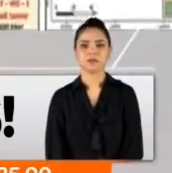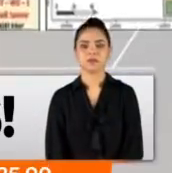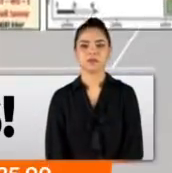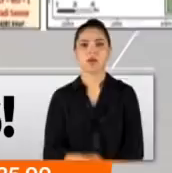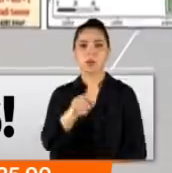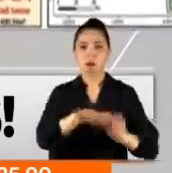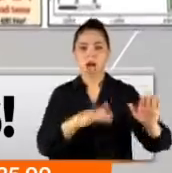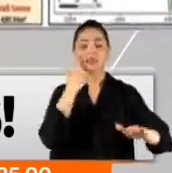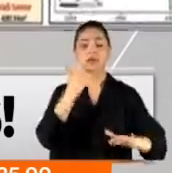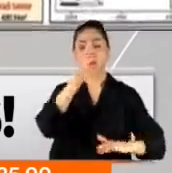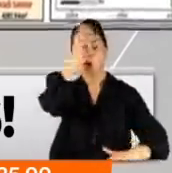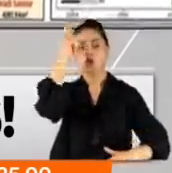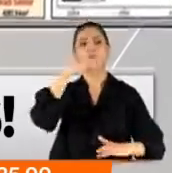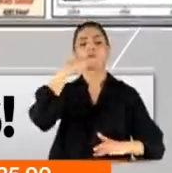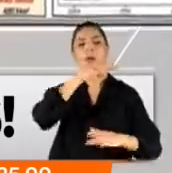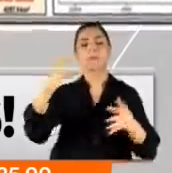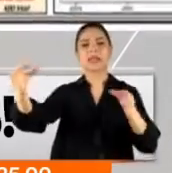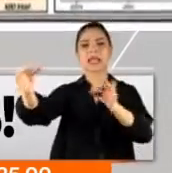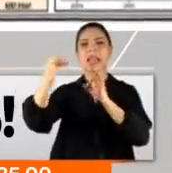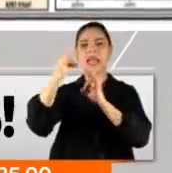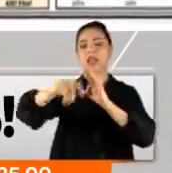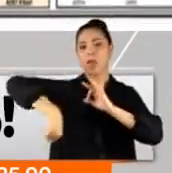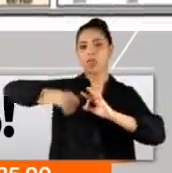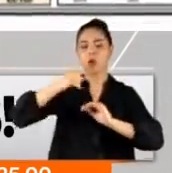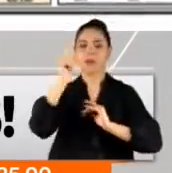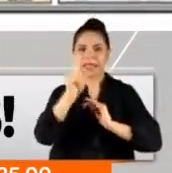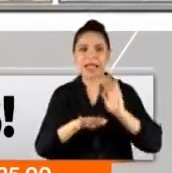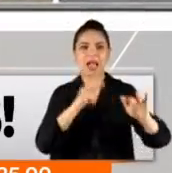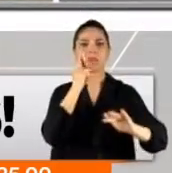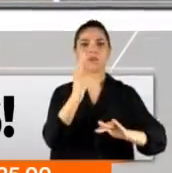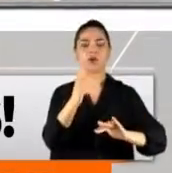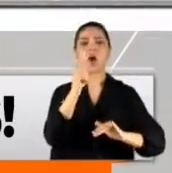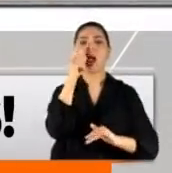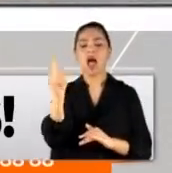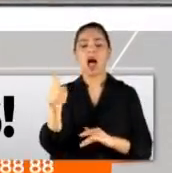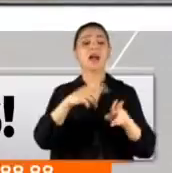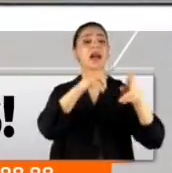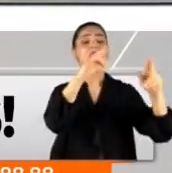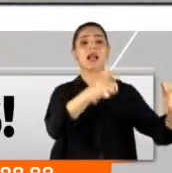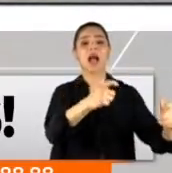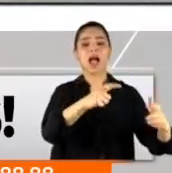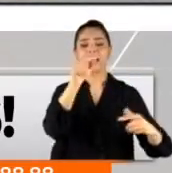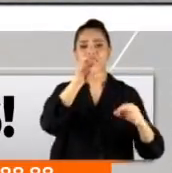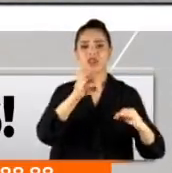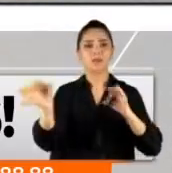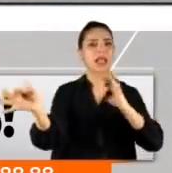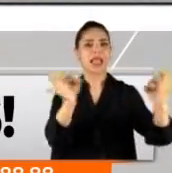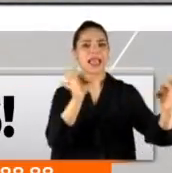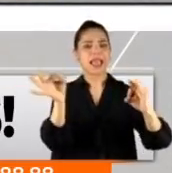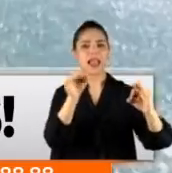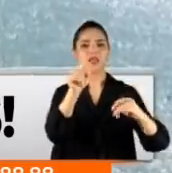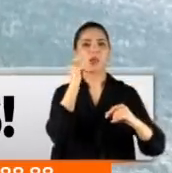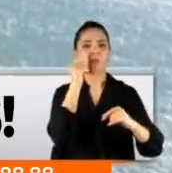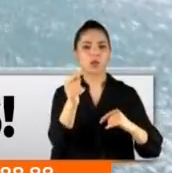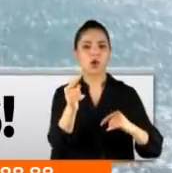Bu adım Türkiye-Mısır ilişkilerinde normalleşmenin ilk adımı. Ankara-Kahire hattında kurulan köprü şimdilik maslahat güzarı